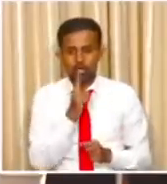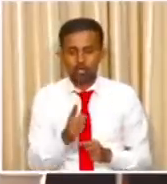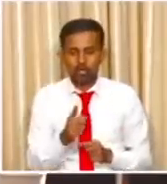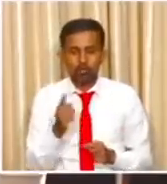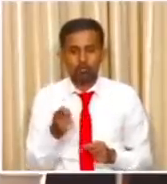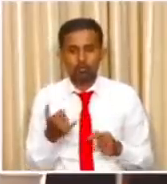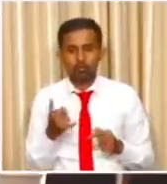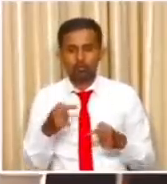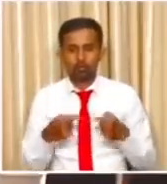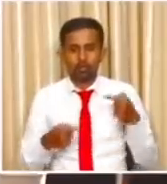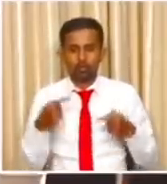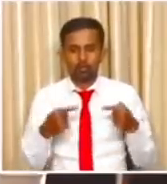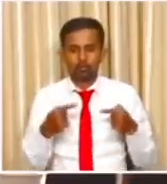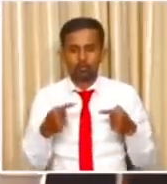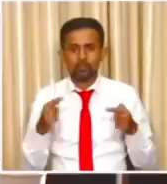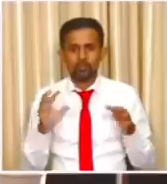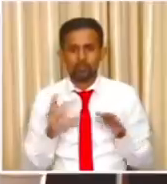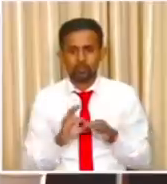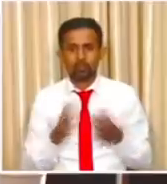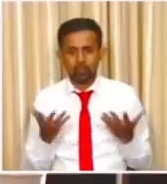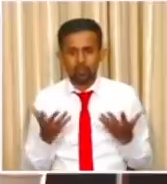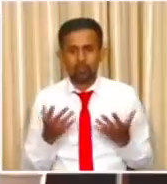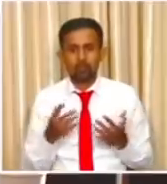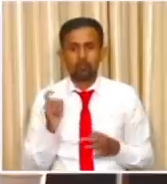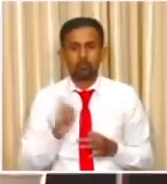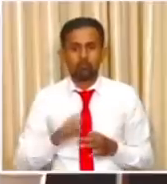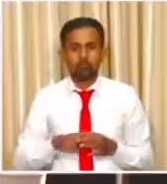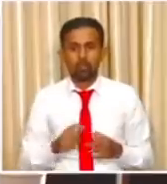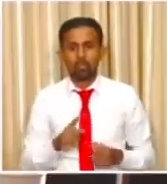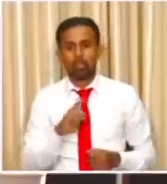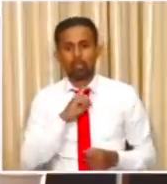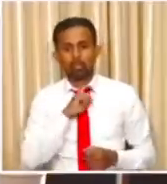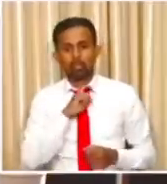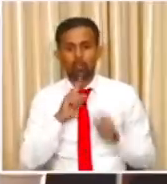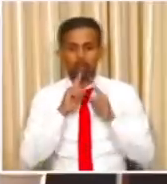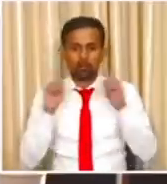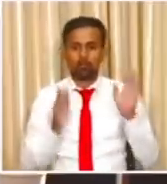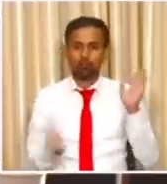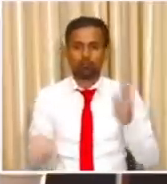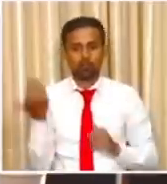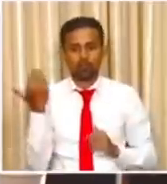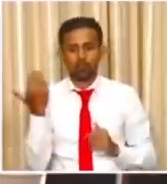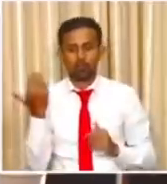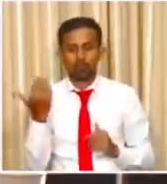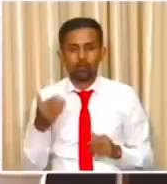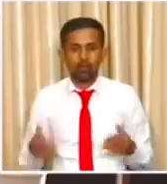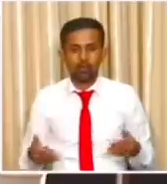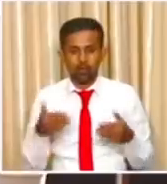විවාදයට තුඩු නොදෙන කරුණු පවා කෑගෝ ගහලා විසිර යන. හැබැයි මම හිතන්නේ අද